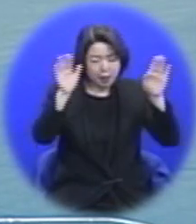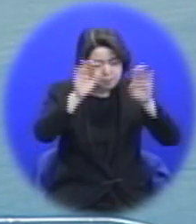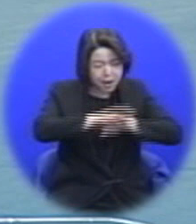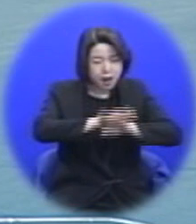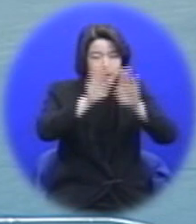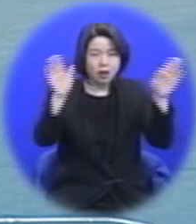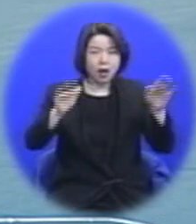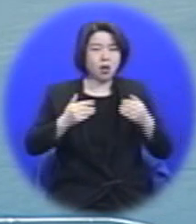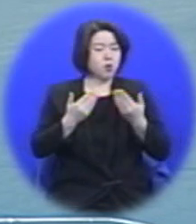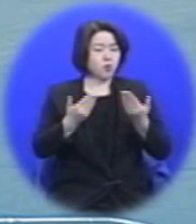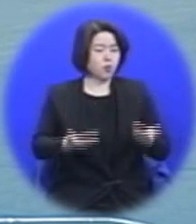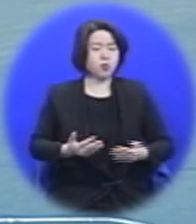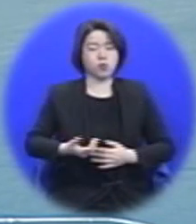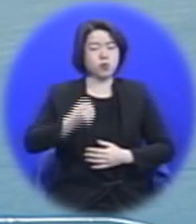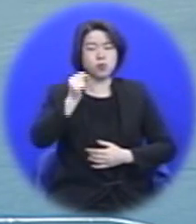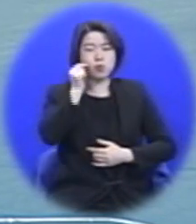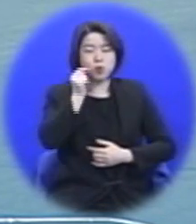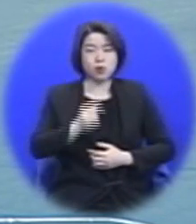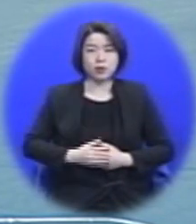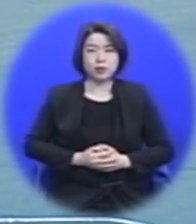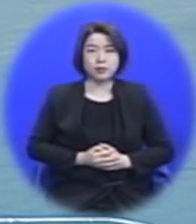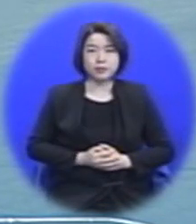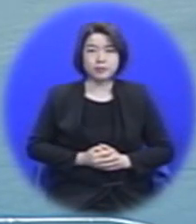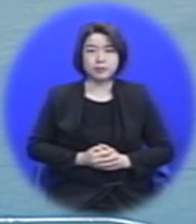낮에도 휴식을 얻지 못할 것이다.